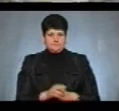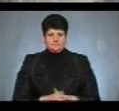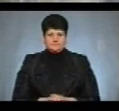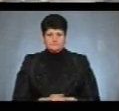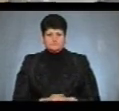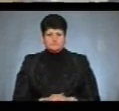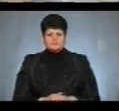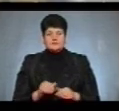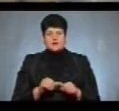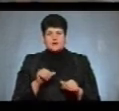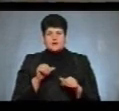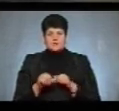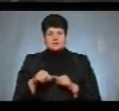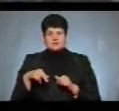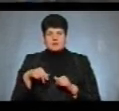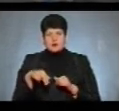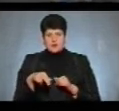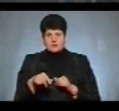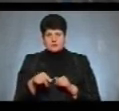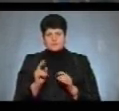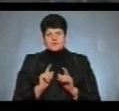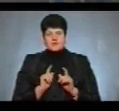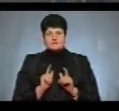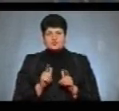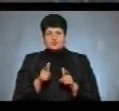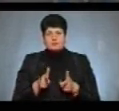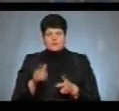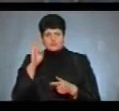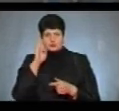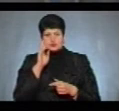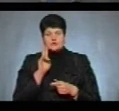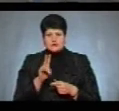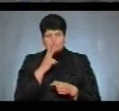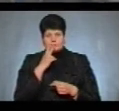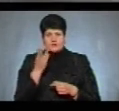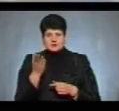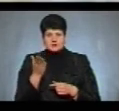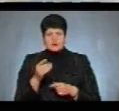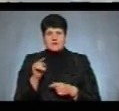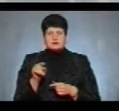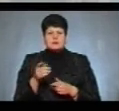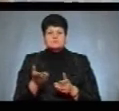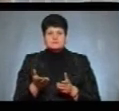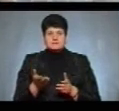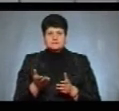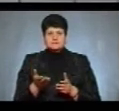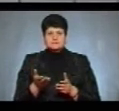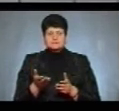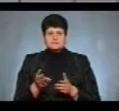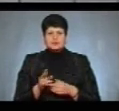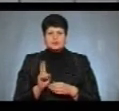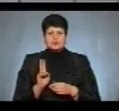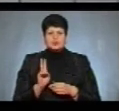Поза межами пішохідного переходу вступив мужчина, бо тролейбус, видите, де, а там то саме.